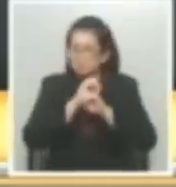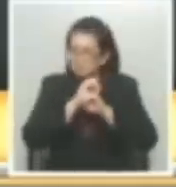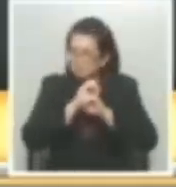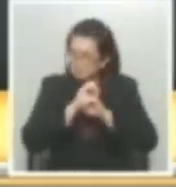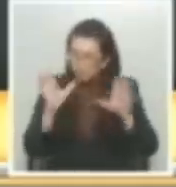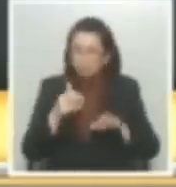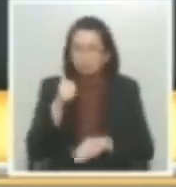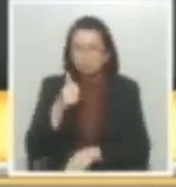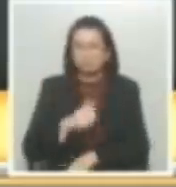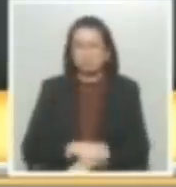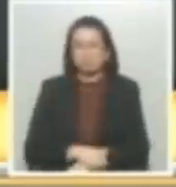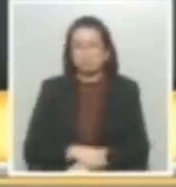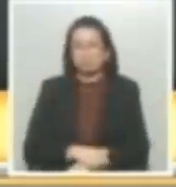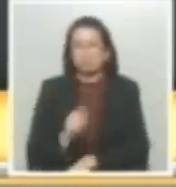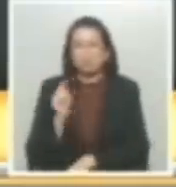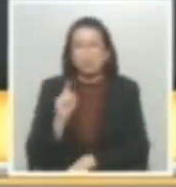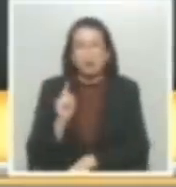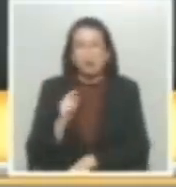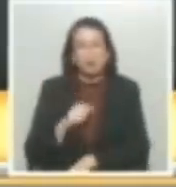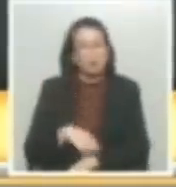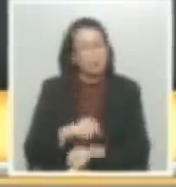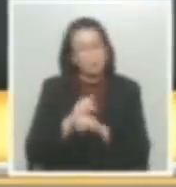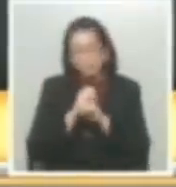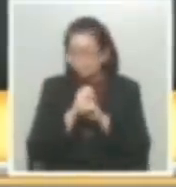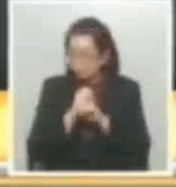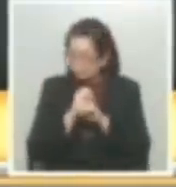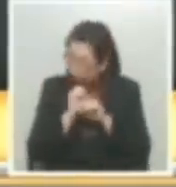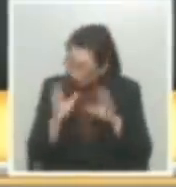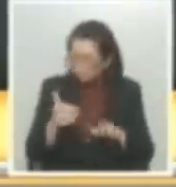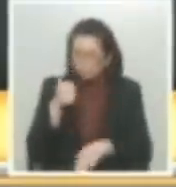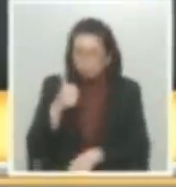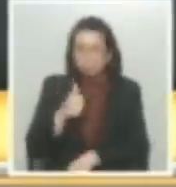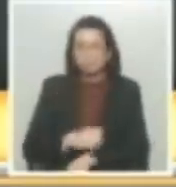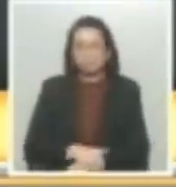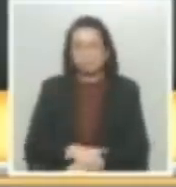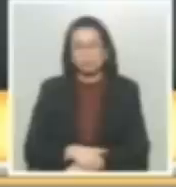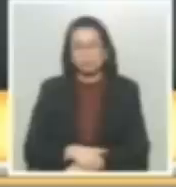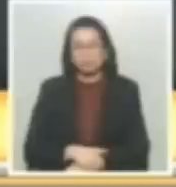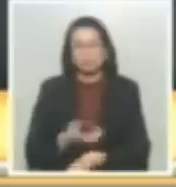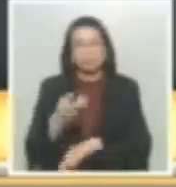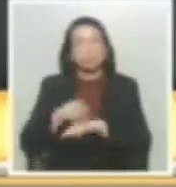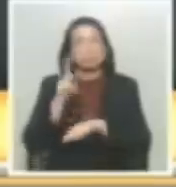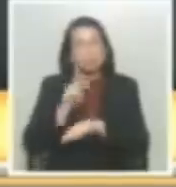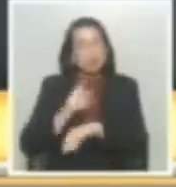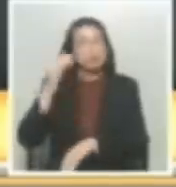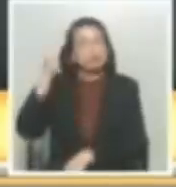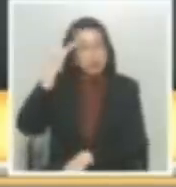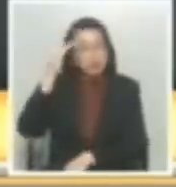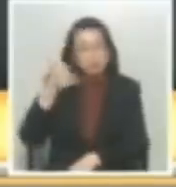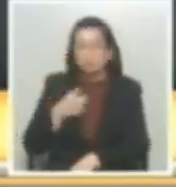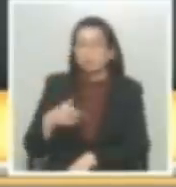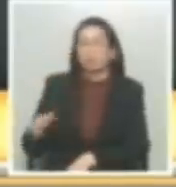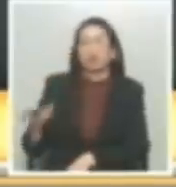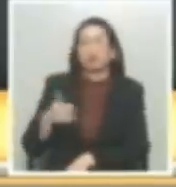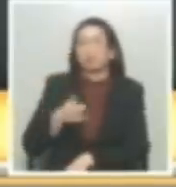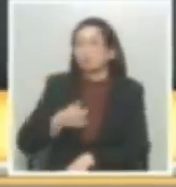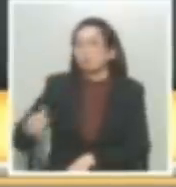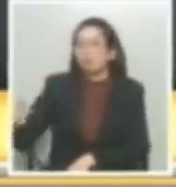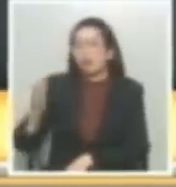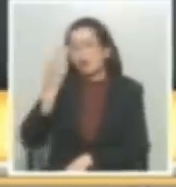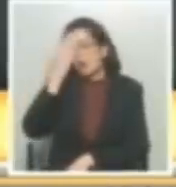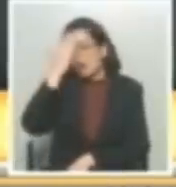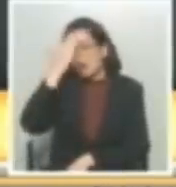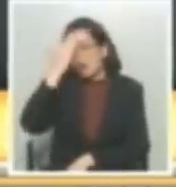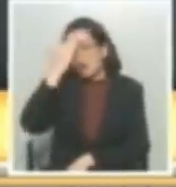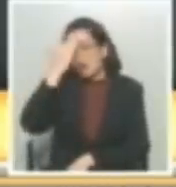ที่สุดนะครับไม่มีอะไรชัดเจนไปกว่านี้แล้วท่านประธานทราบไหมครับผมเดินออกไปหน้าสภ